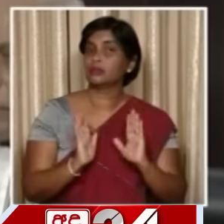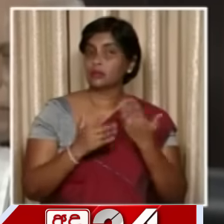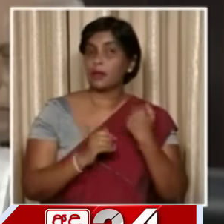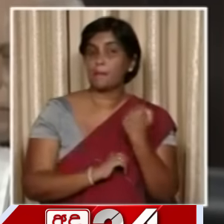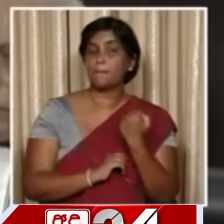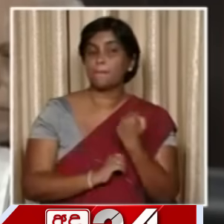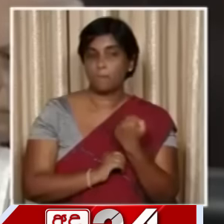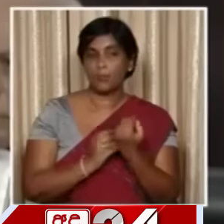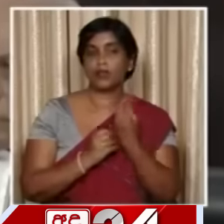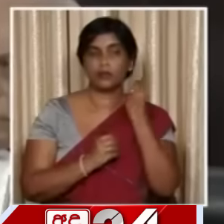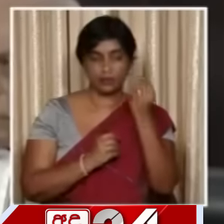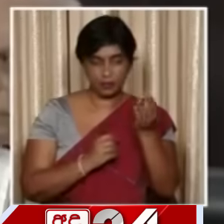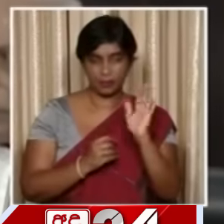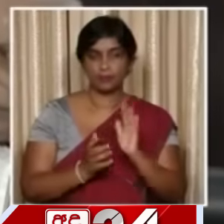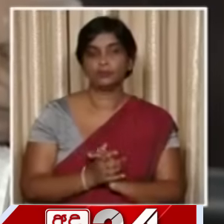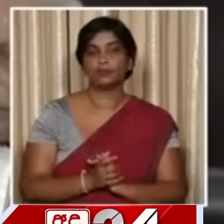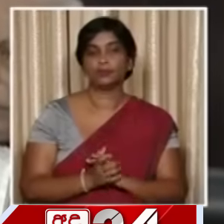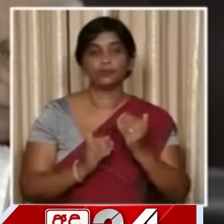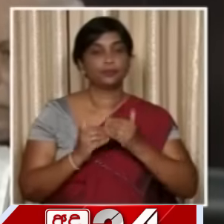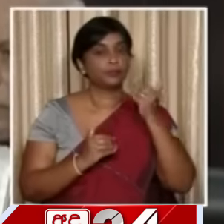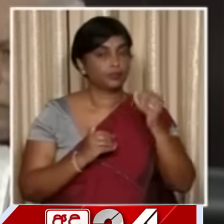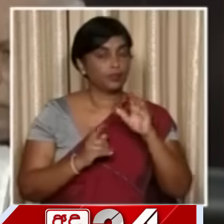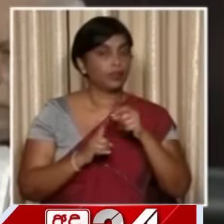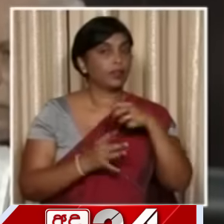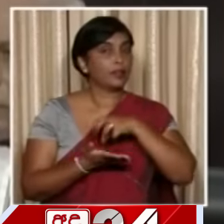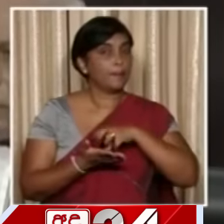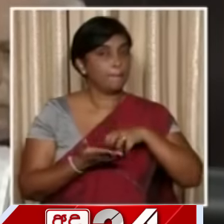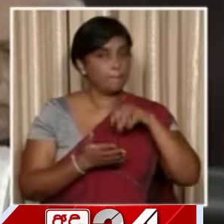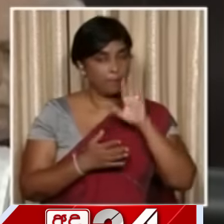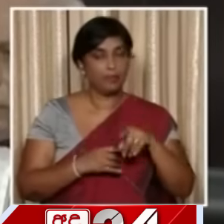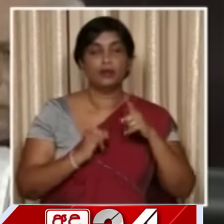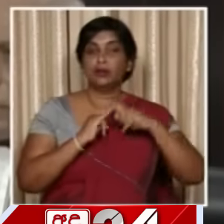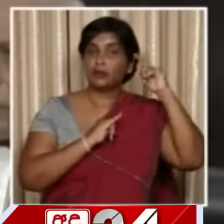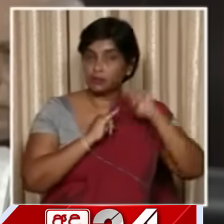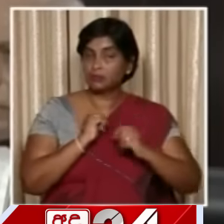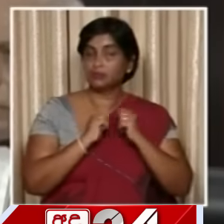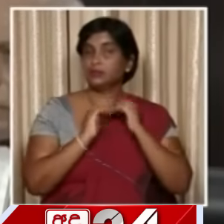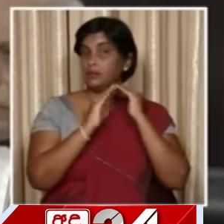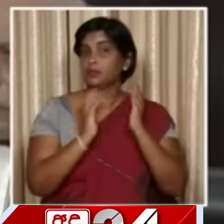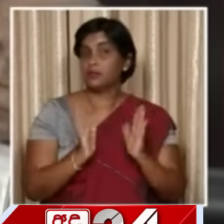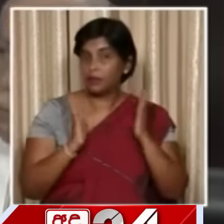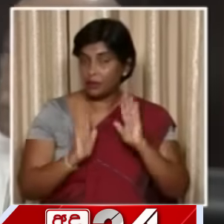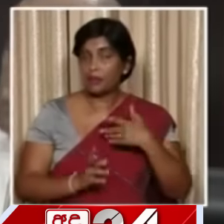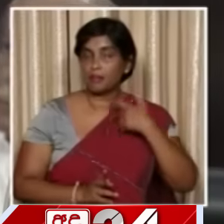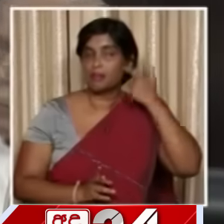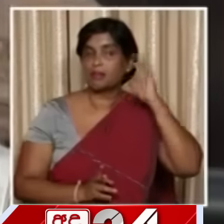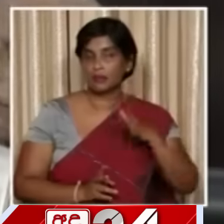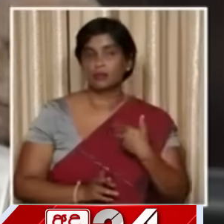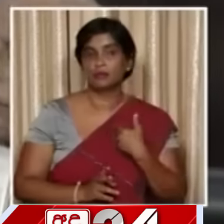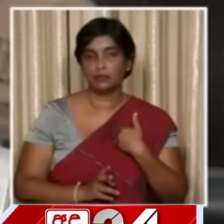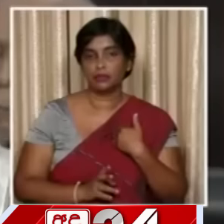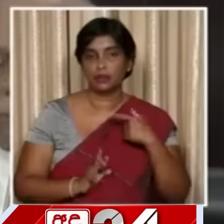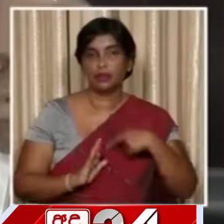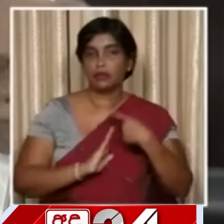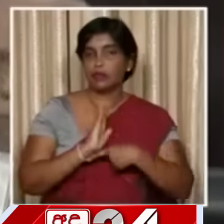බලය ලබා දී තිබෙනවා. ඉදිරියේදී පළාත් සභා මගින්ද විශ්වවිද්‍යාල ආරම්භ කර ඇතැයි අප බලාපොරොත්තු වෙනවා. එහෙනම් මේ